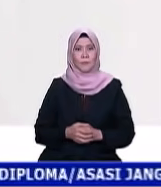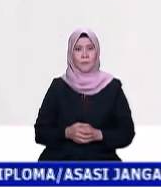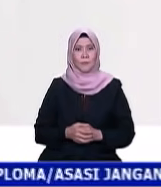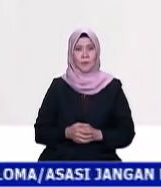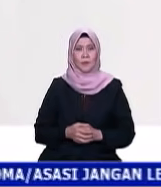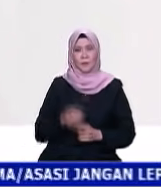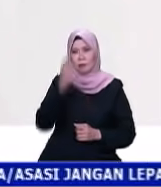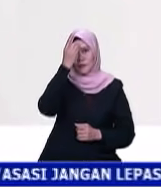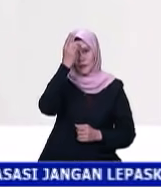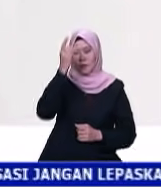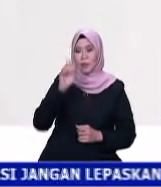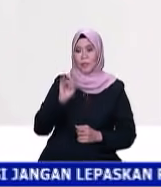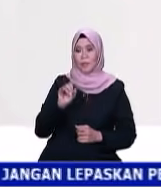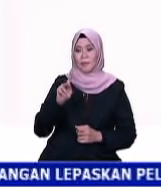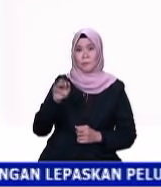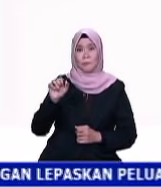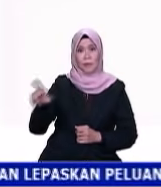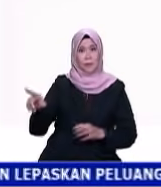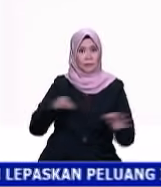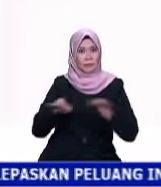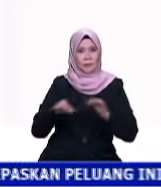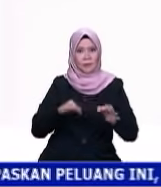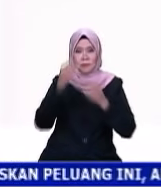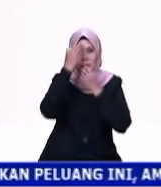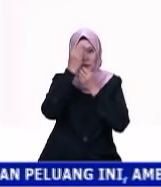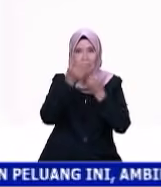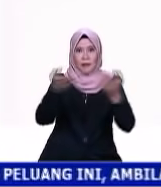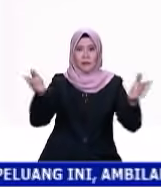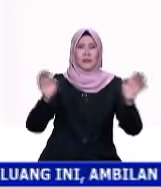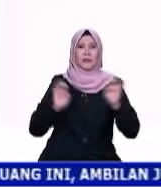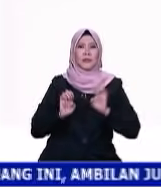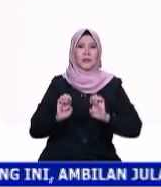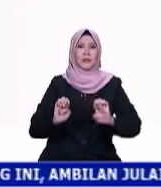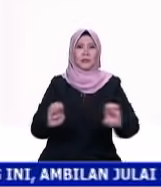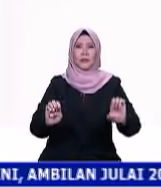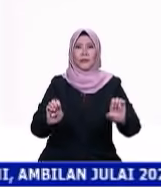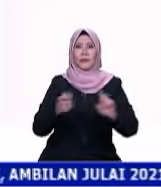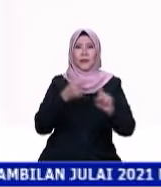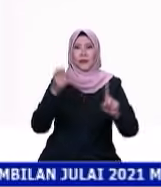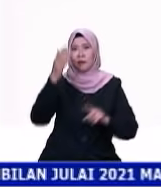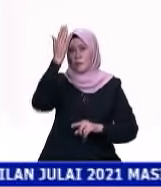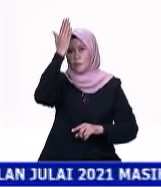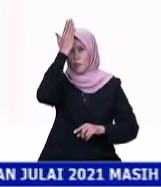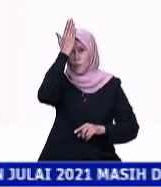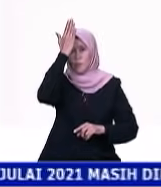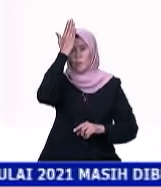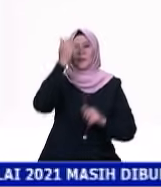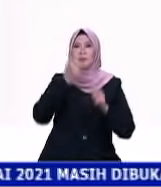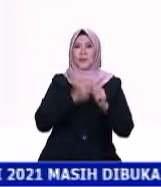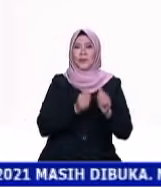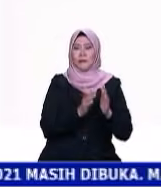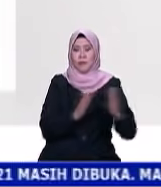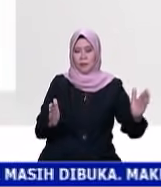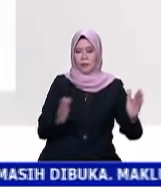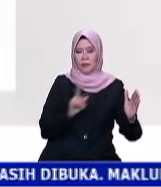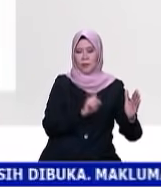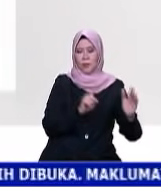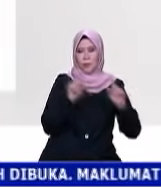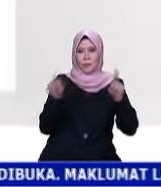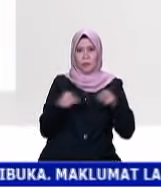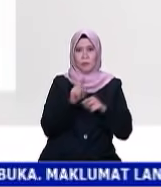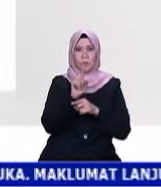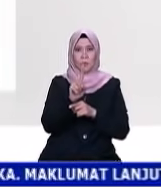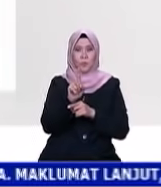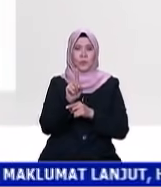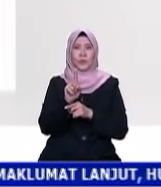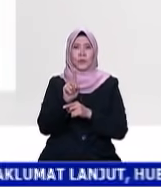Jelas Datuk Iqmal Rudin, pengisytiharan proklamasi darurat oleh Yang di-Pertuan Agong itu berdasarkan Fasal 1 Perkara